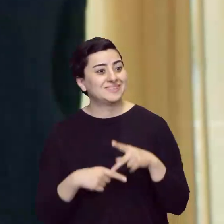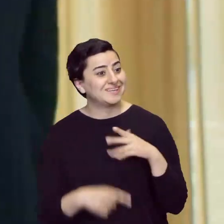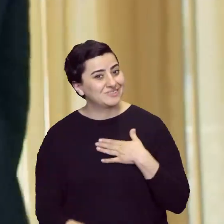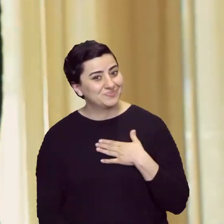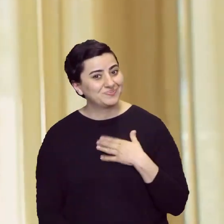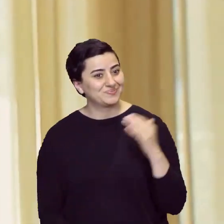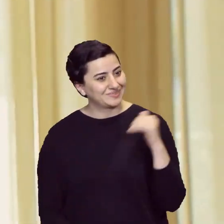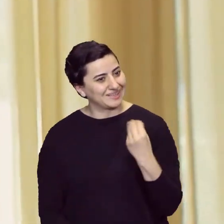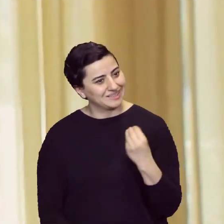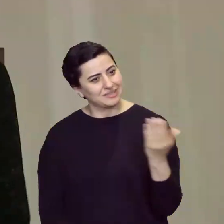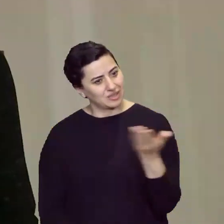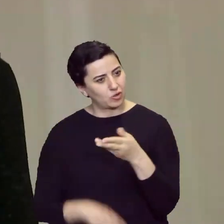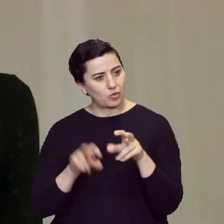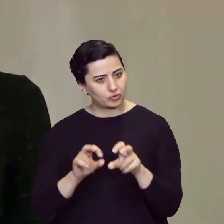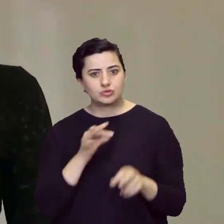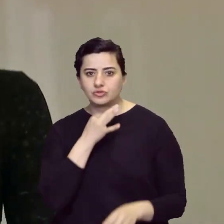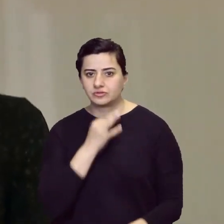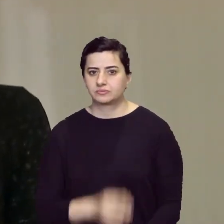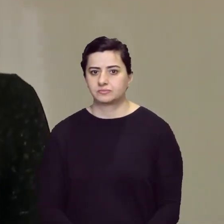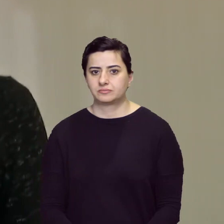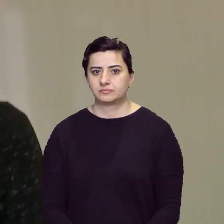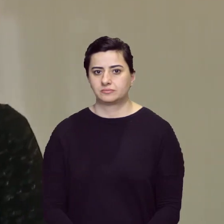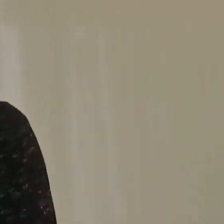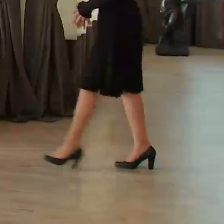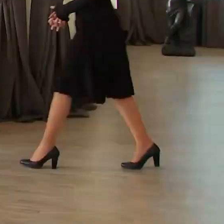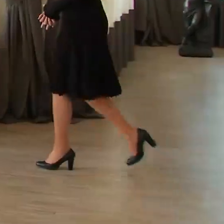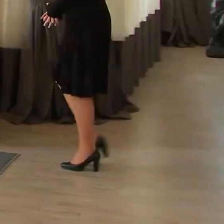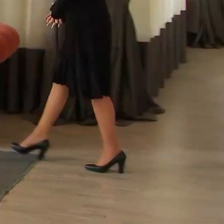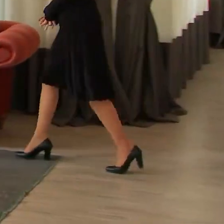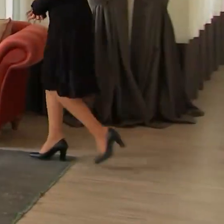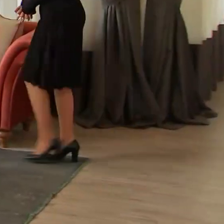Zehracığım, geldiğin iyi oldu. Sen de gelir misin?